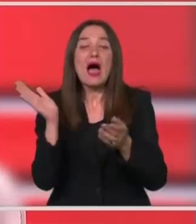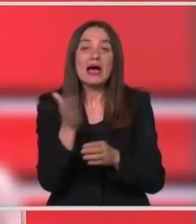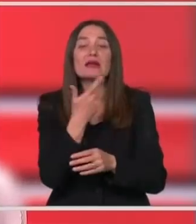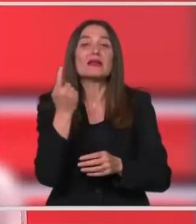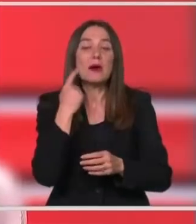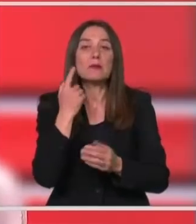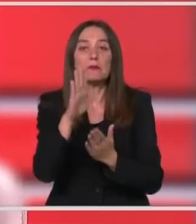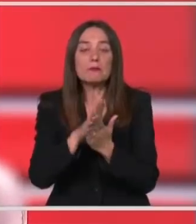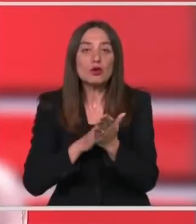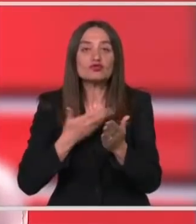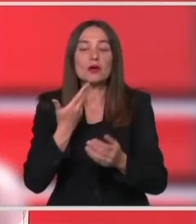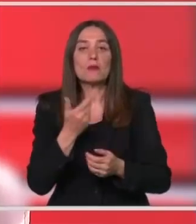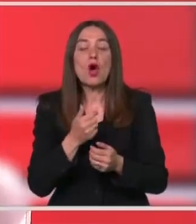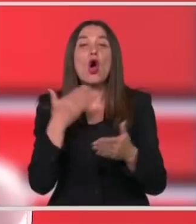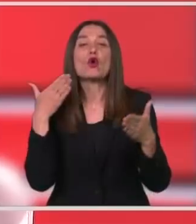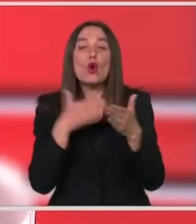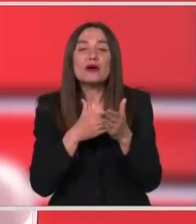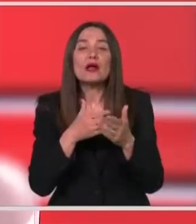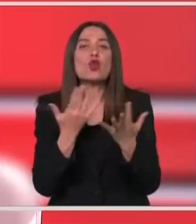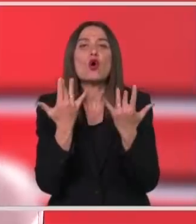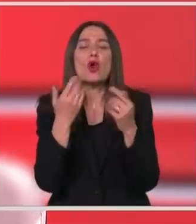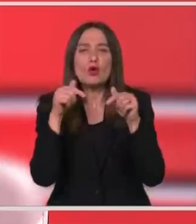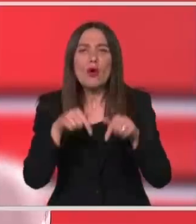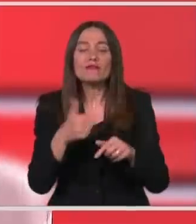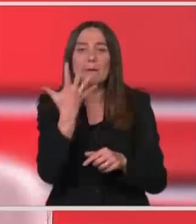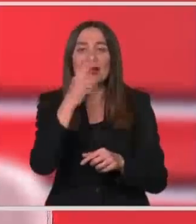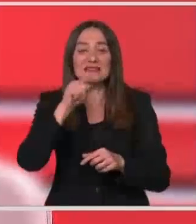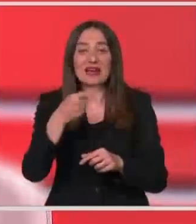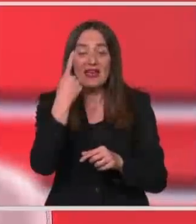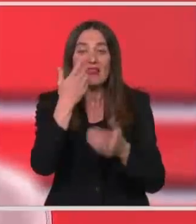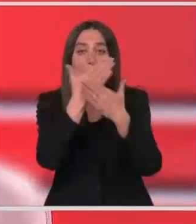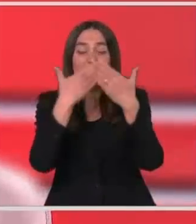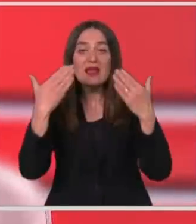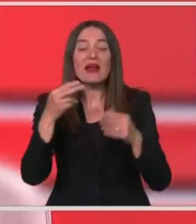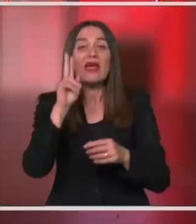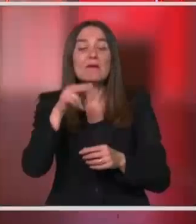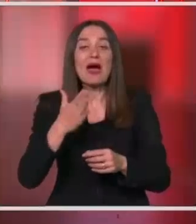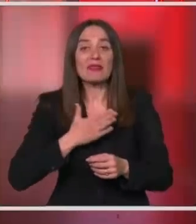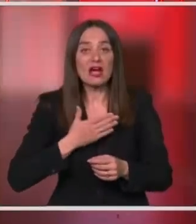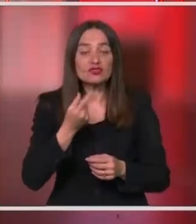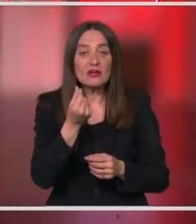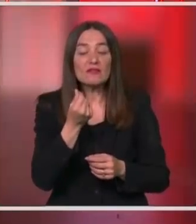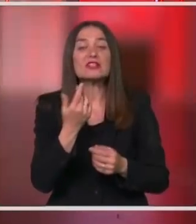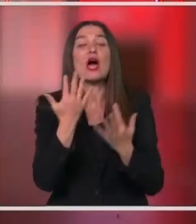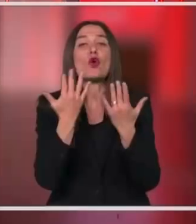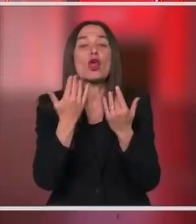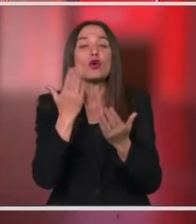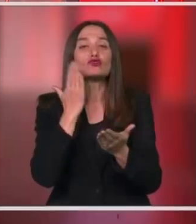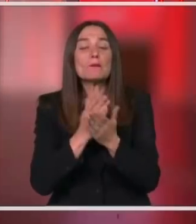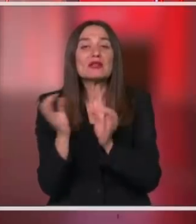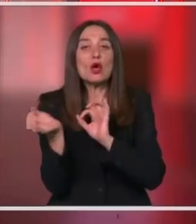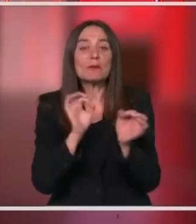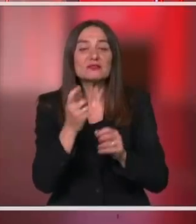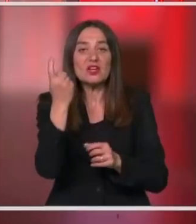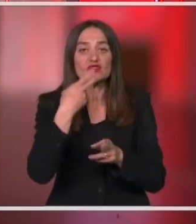krenemo od konkretnog. Koliko ovde u ovih 5,1 milijardu ima našeg novca? Koliko će biti